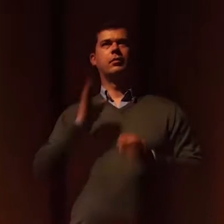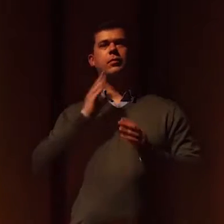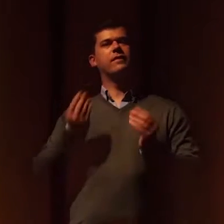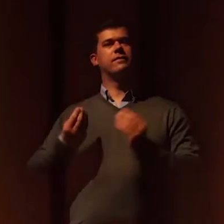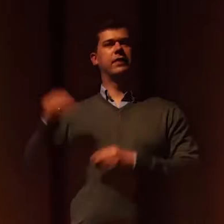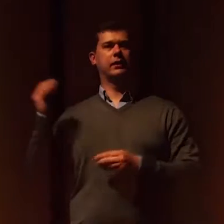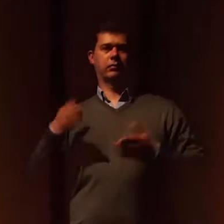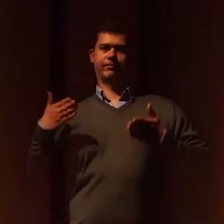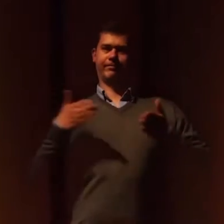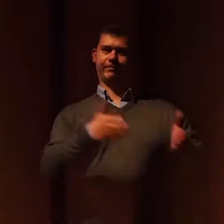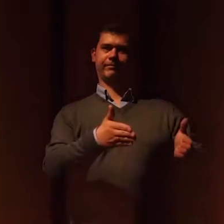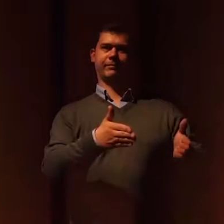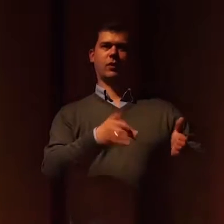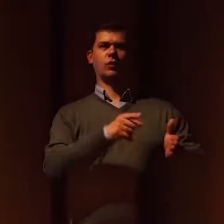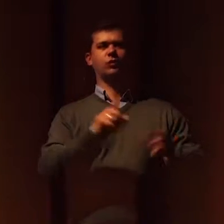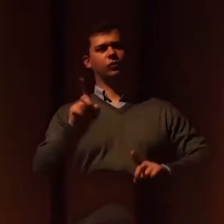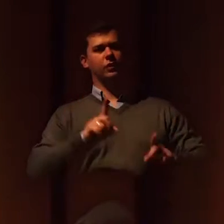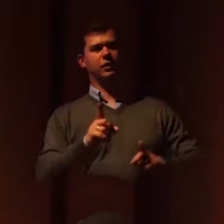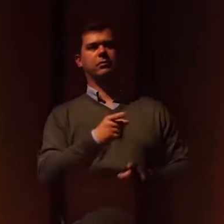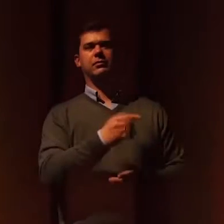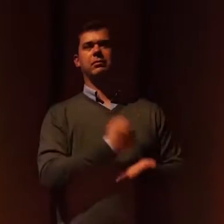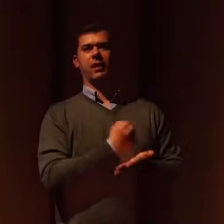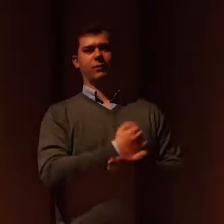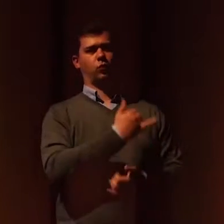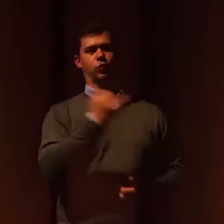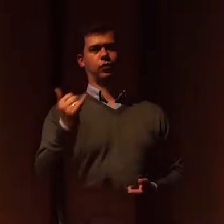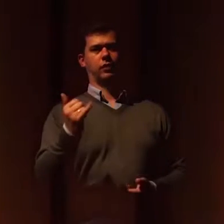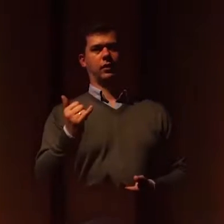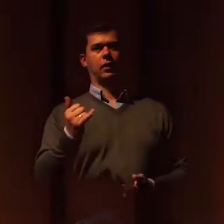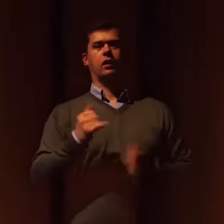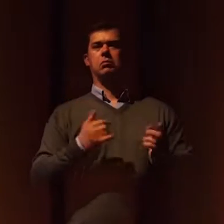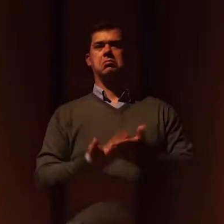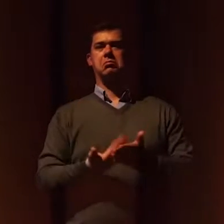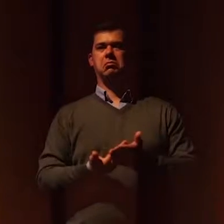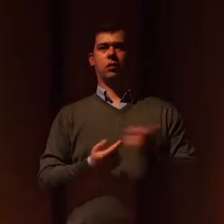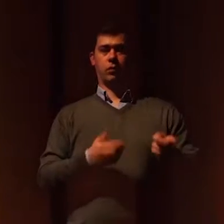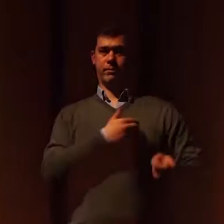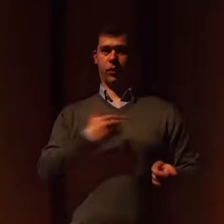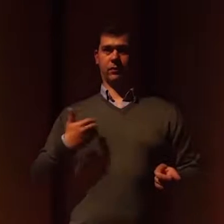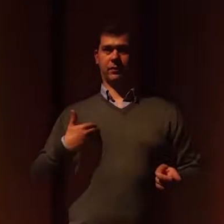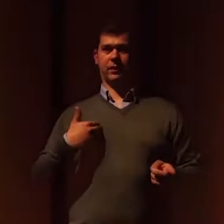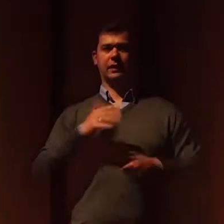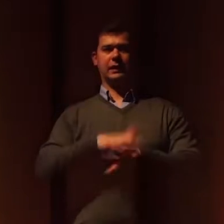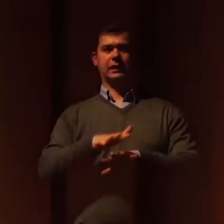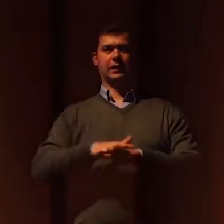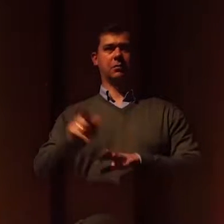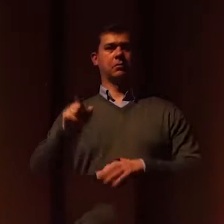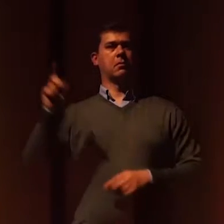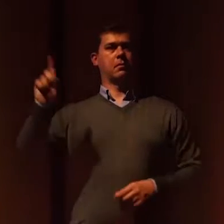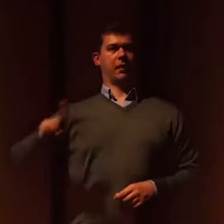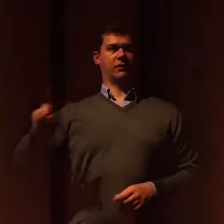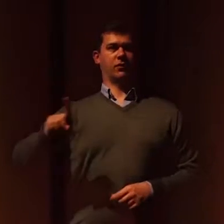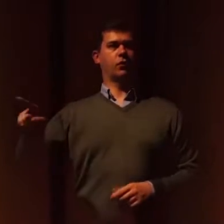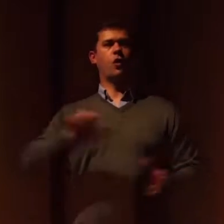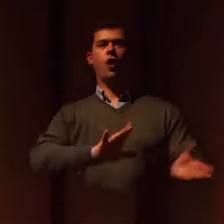ukierunkowanych na niektóre sprawy niż na inne to jest fakt że w Polsce system instytucjonalny